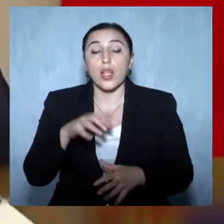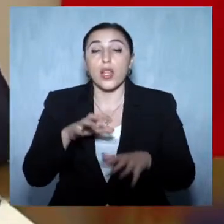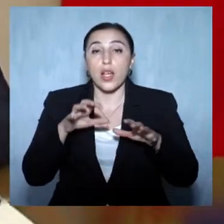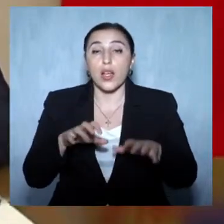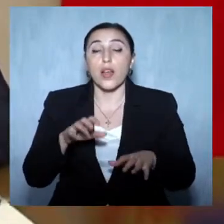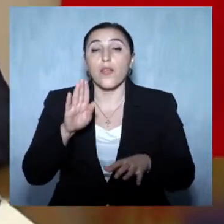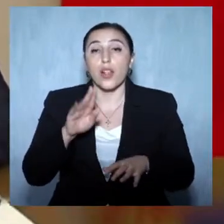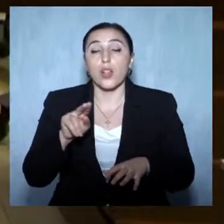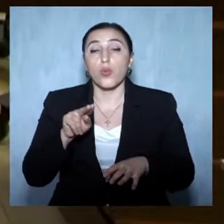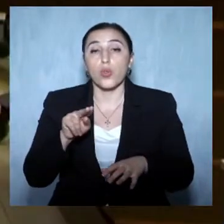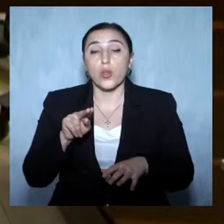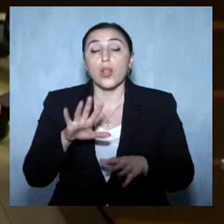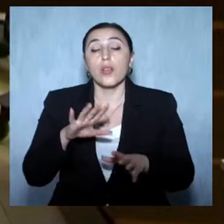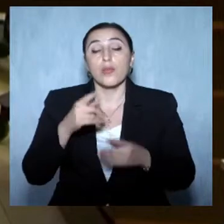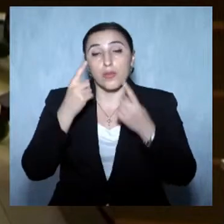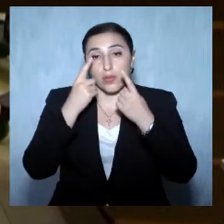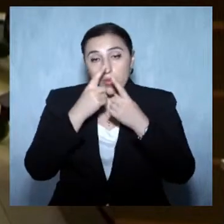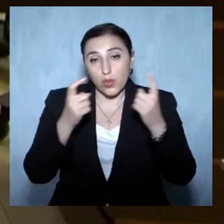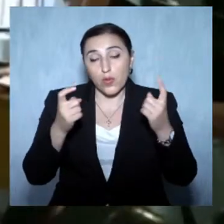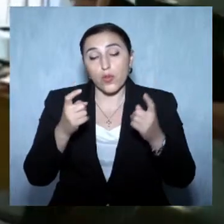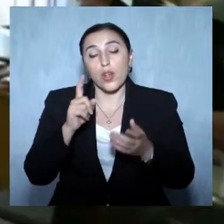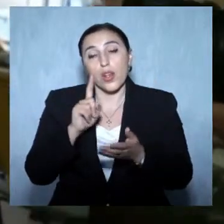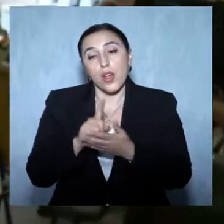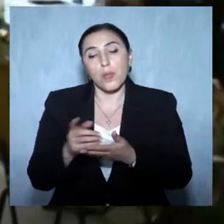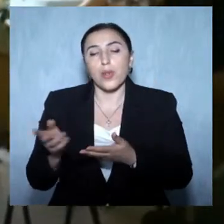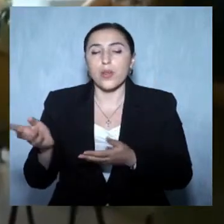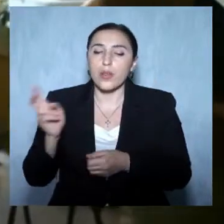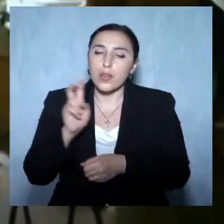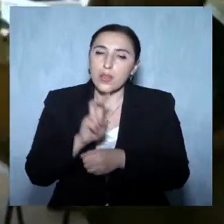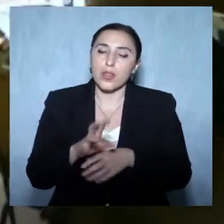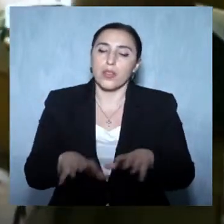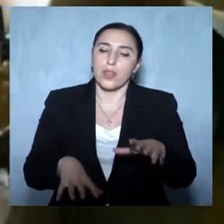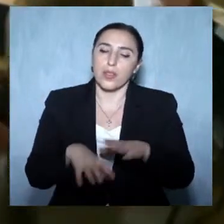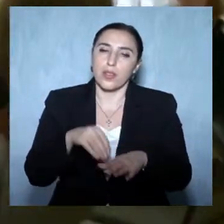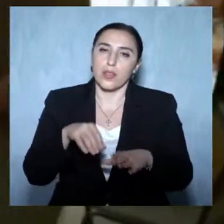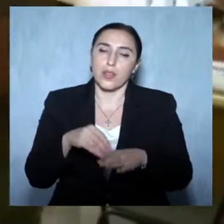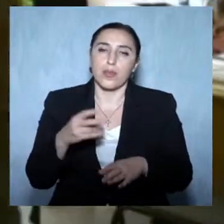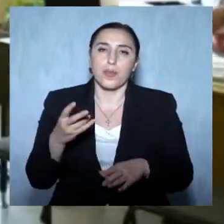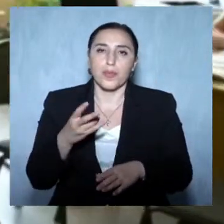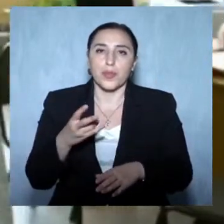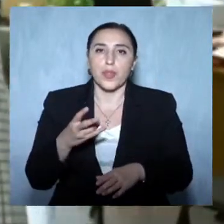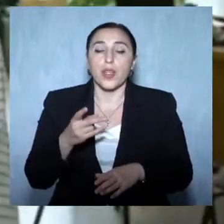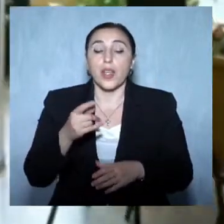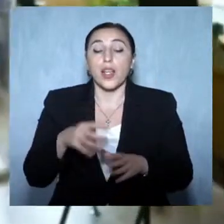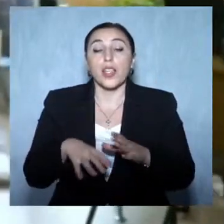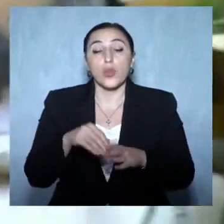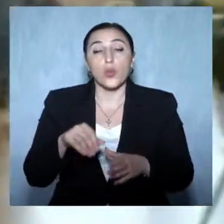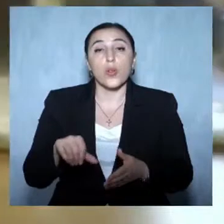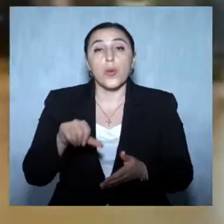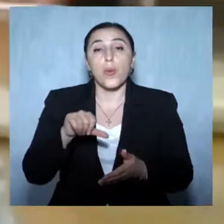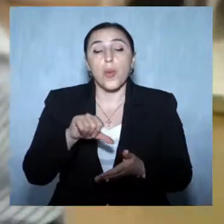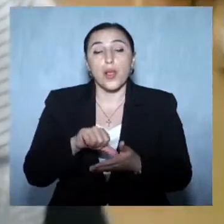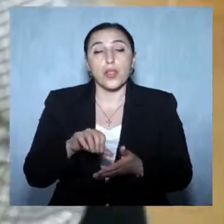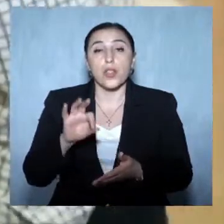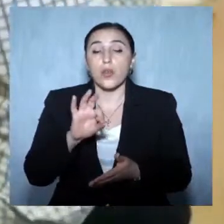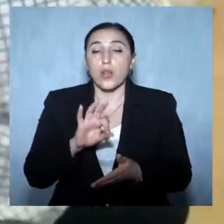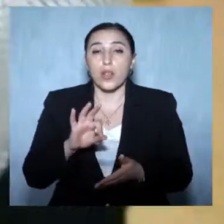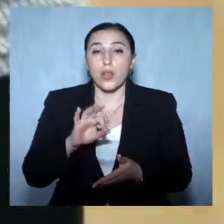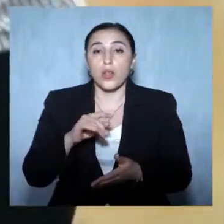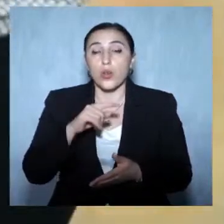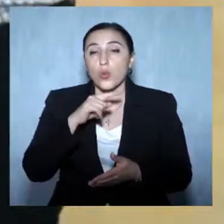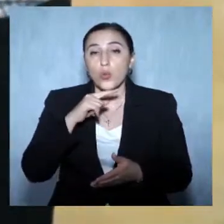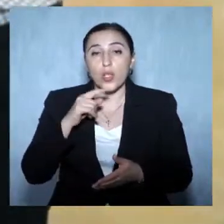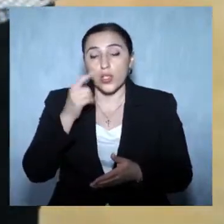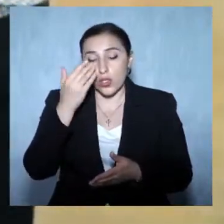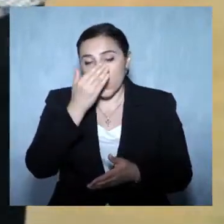դիմել էր Հուսաստանցներին ընտրություններին կալու կոչով։ Ավելի վաղ ընտրություններին մասնակցելու կոչով, Հուսաստանցներին